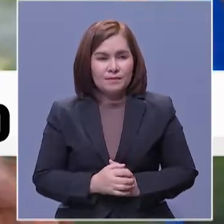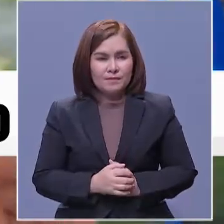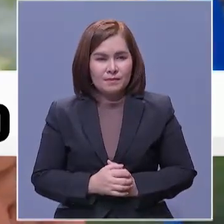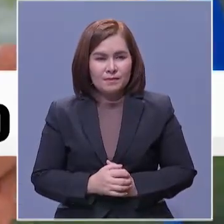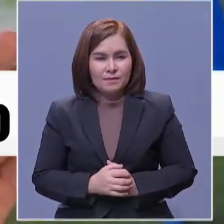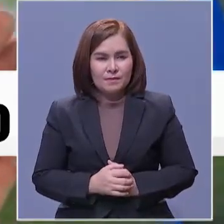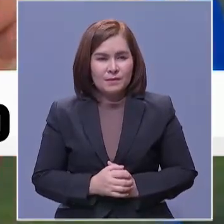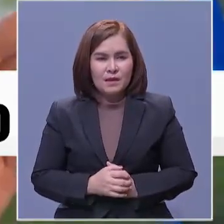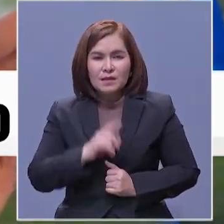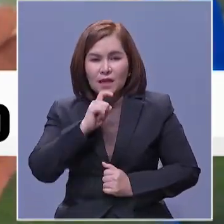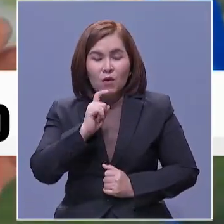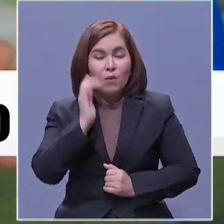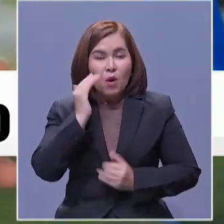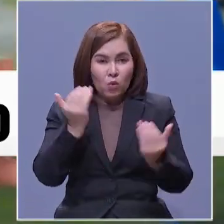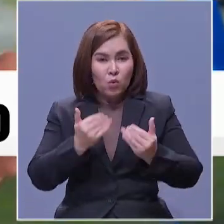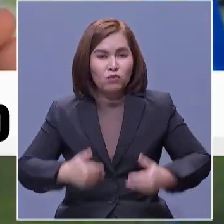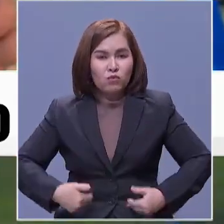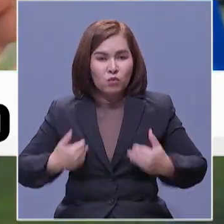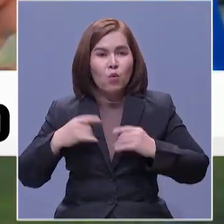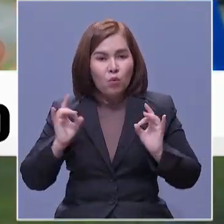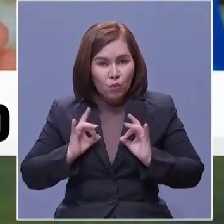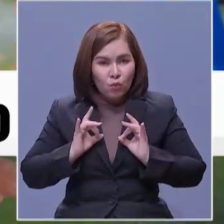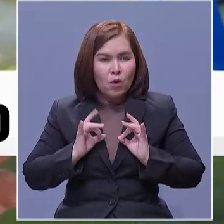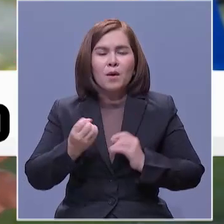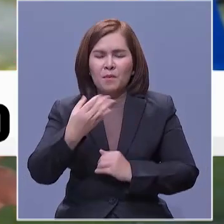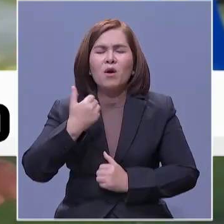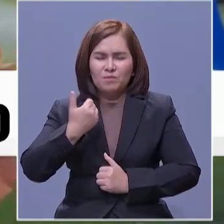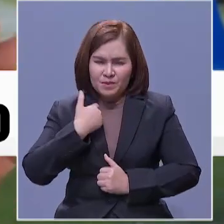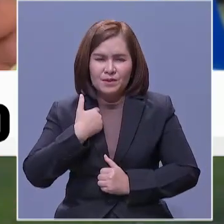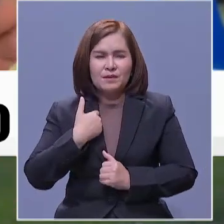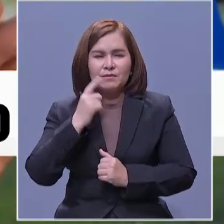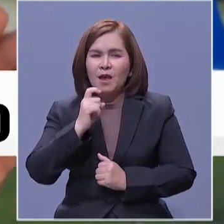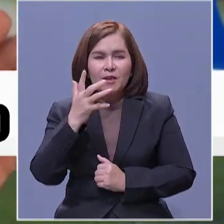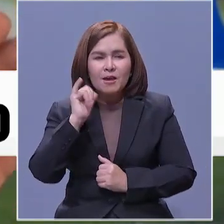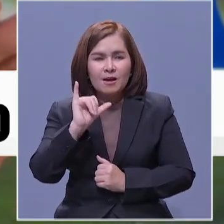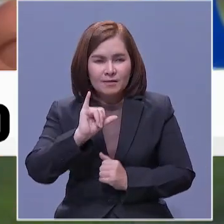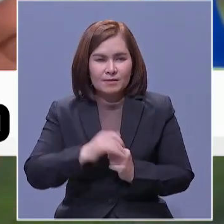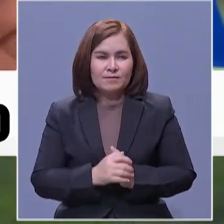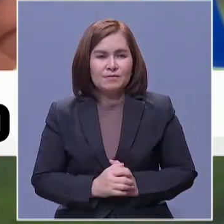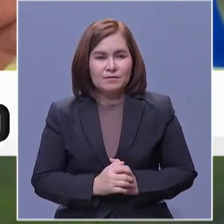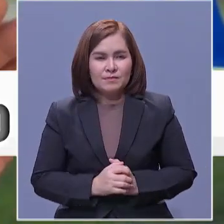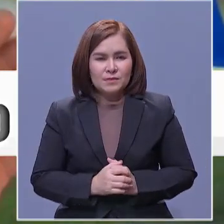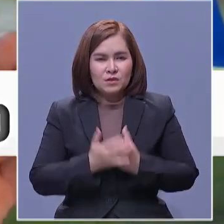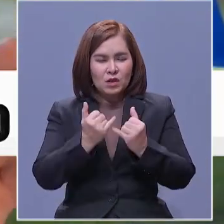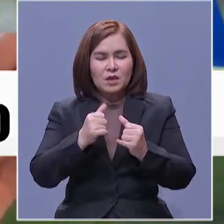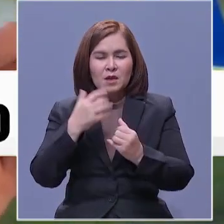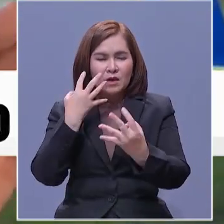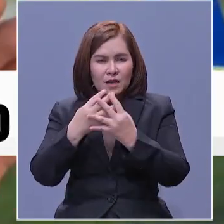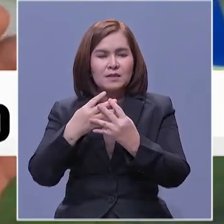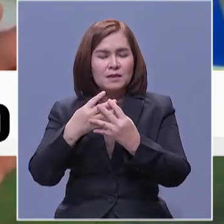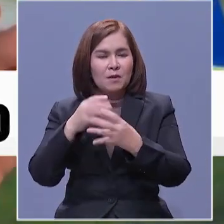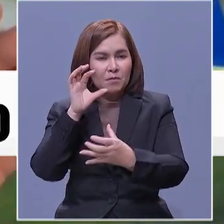ว่าลูกชายยังมีชีวิตอยู่ไหมเขาว่าลูกชายมีชีวิตอยู่แต่ตอนนี้ลูกชายถูกขังจริง